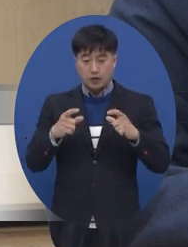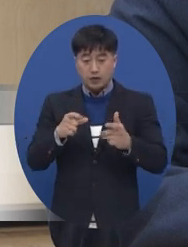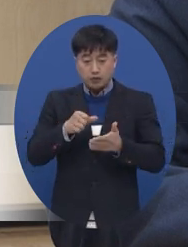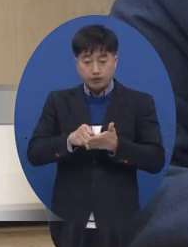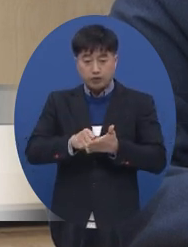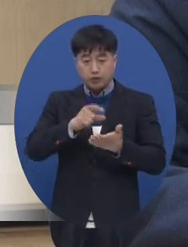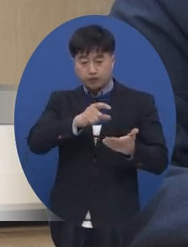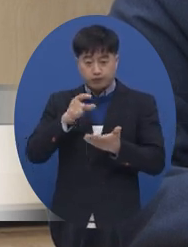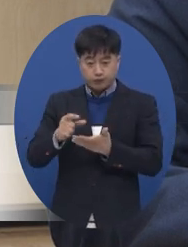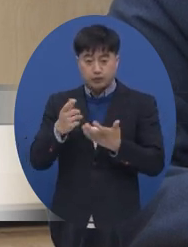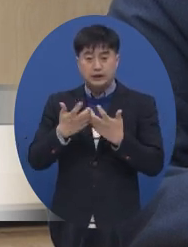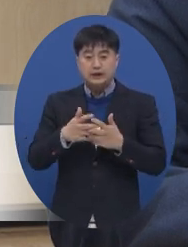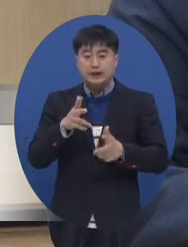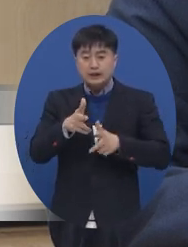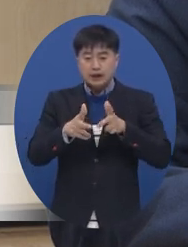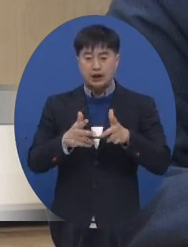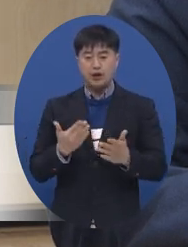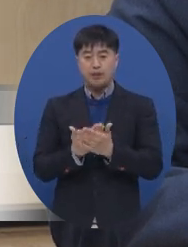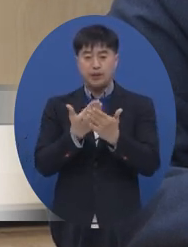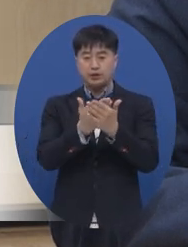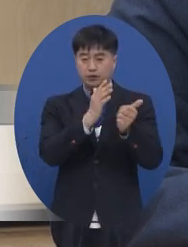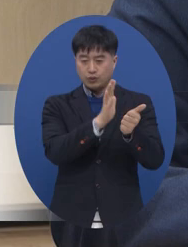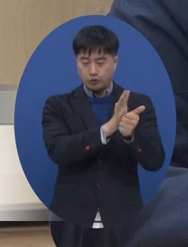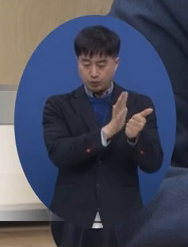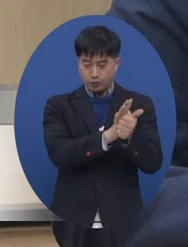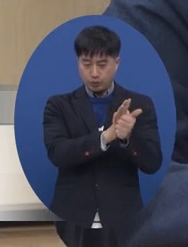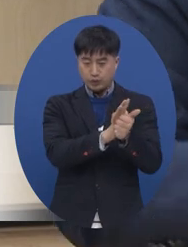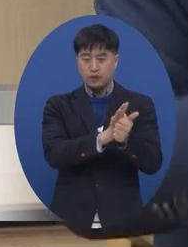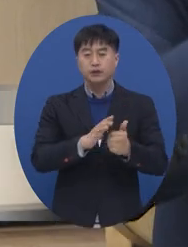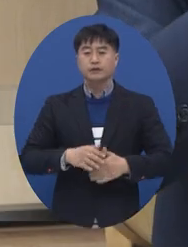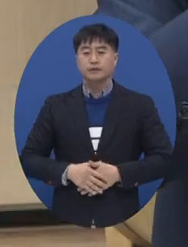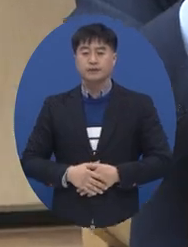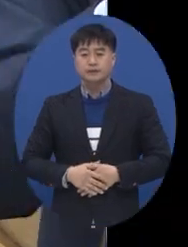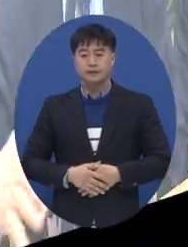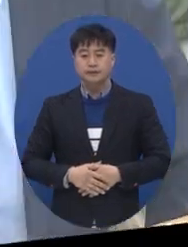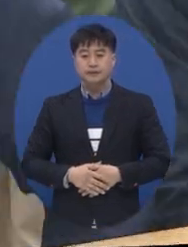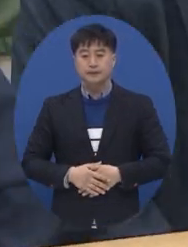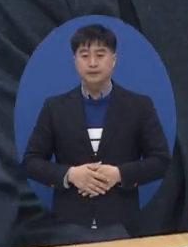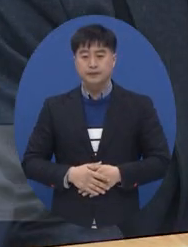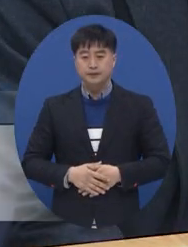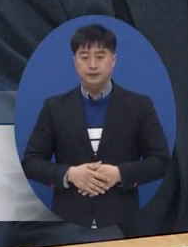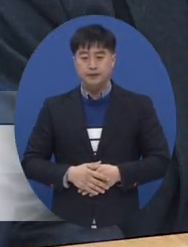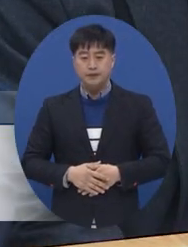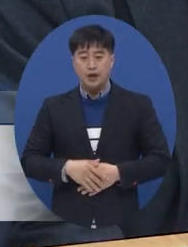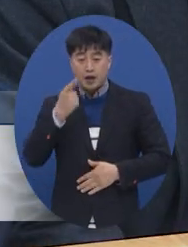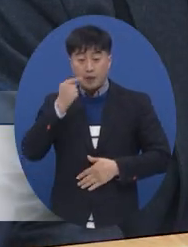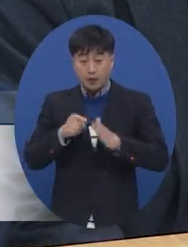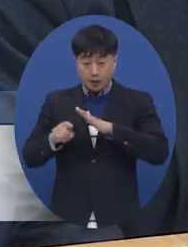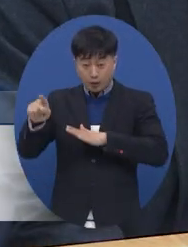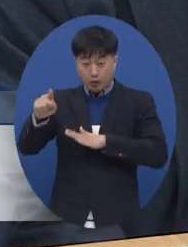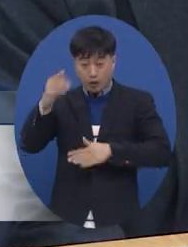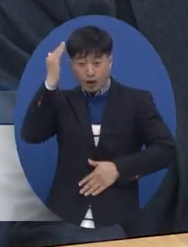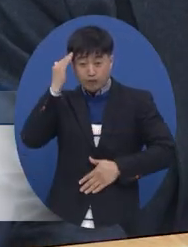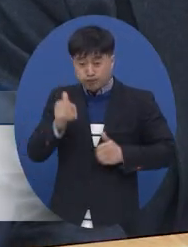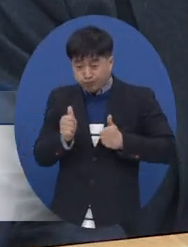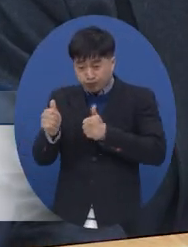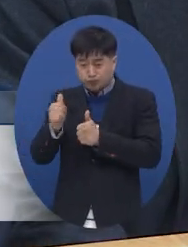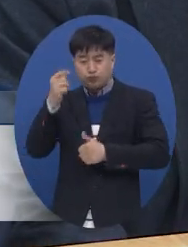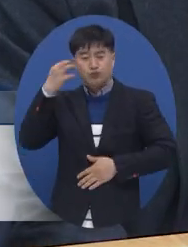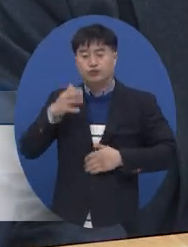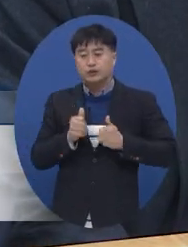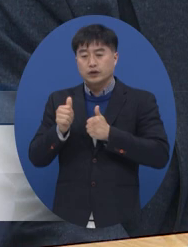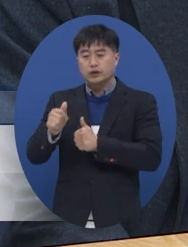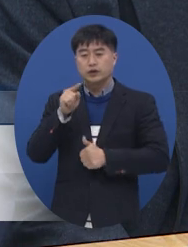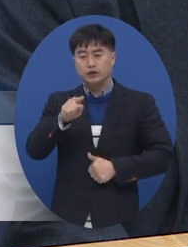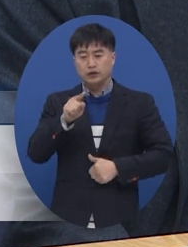소재, 부품, 장비 산업의 발전에 기여할 수 있도록. 일본이 앞장서고 우리가 가고 중국이